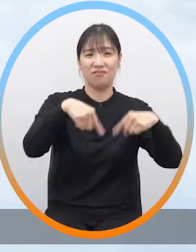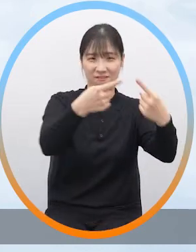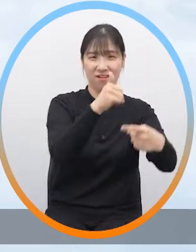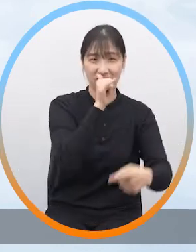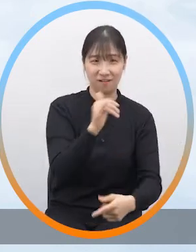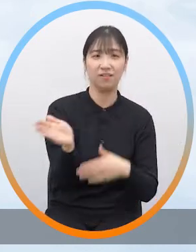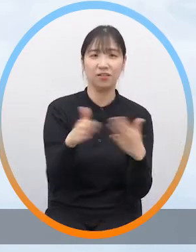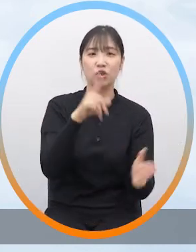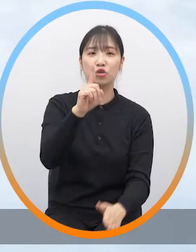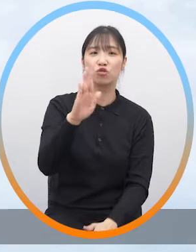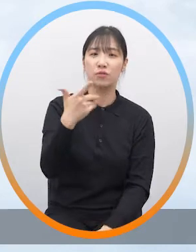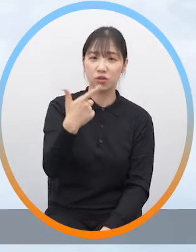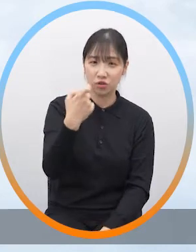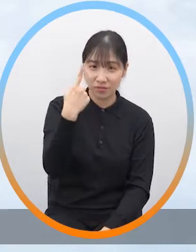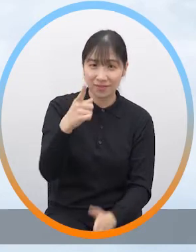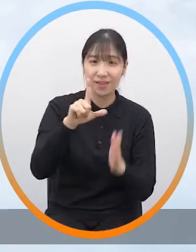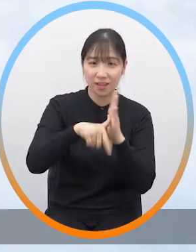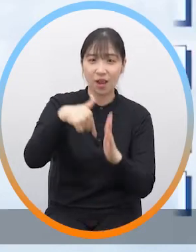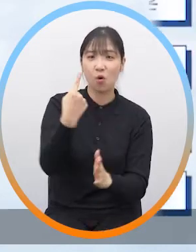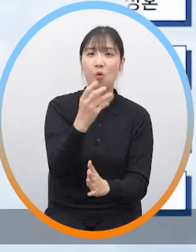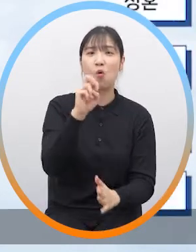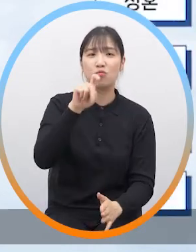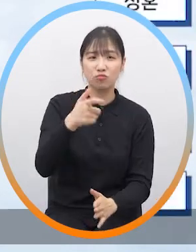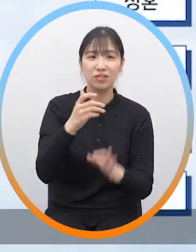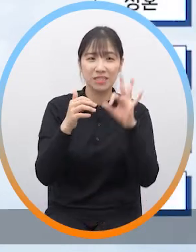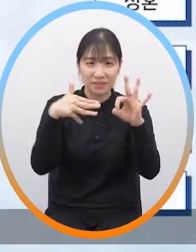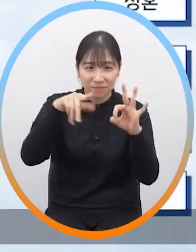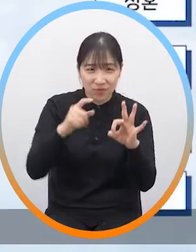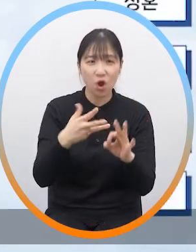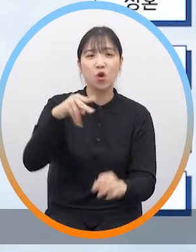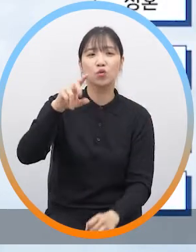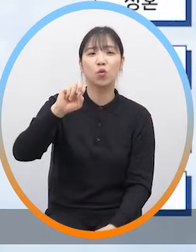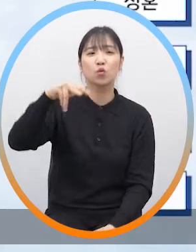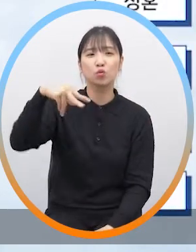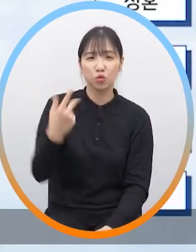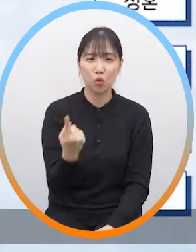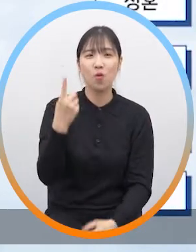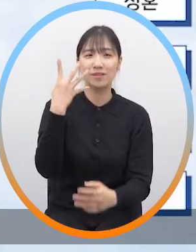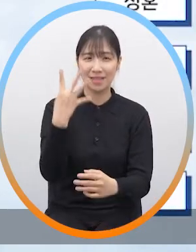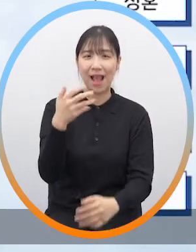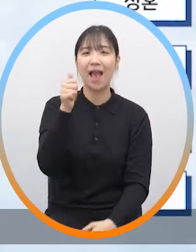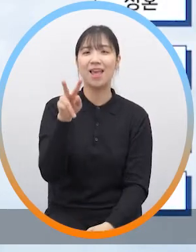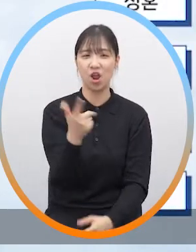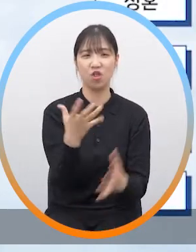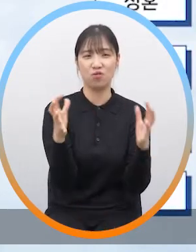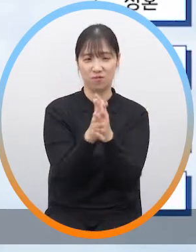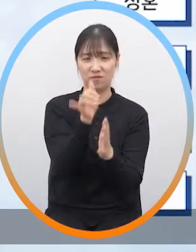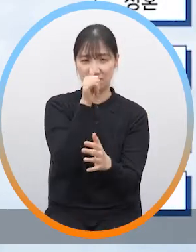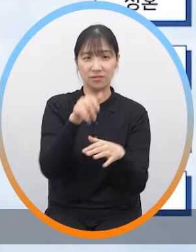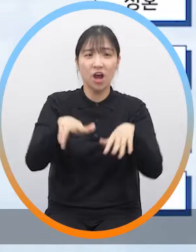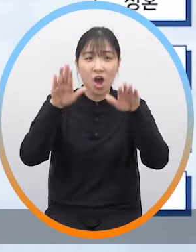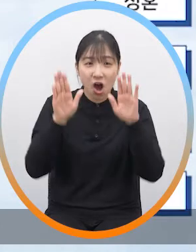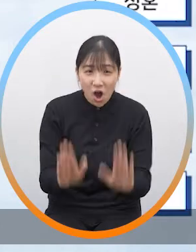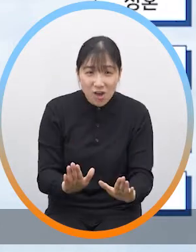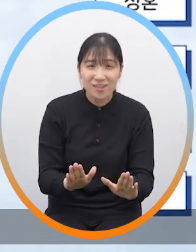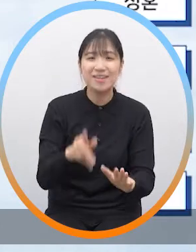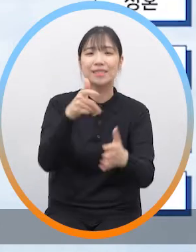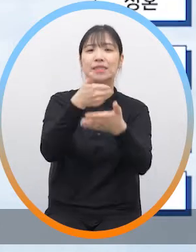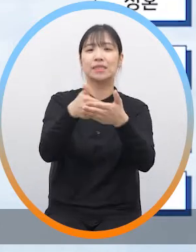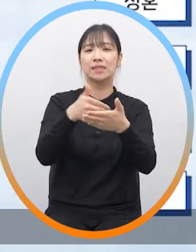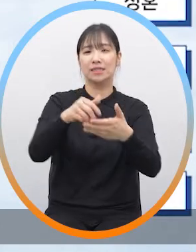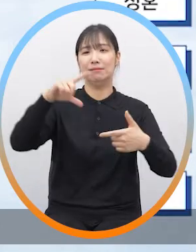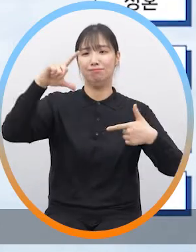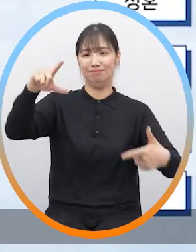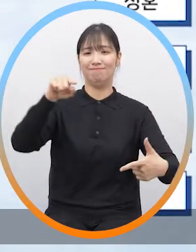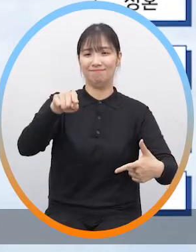그리고 1961년에는 공문 10철과 송조 4현까지 들어갑니다. 그래서 현재 모셔지고 있는 그림이 바로 이